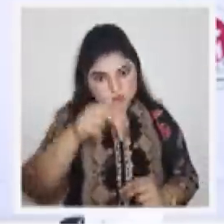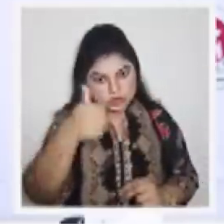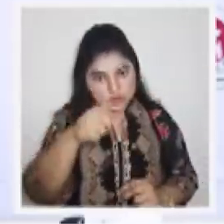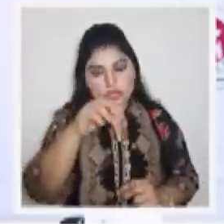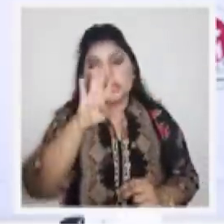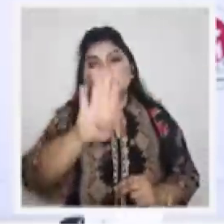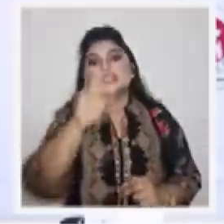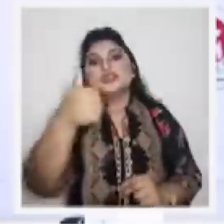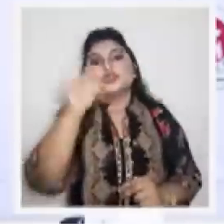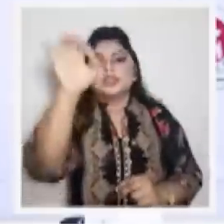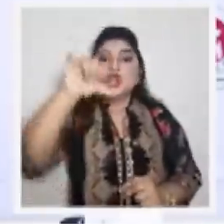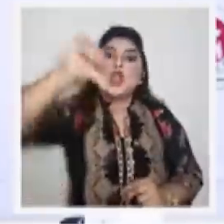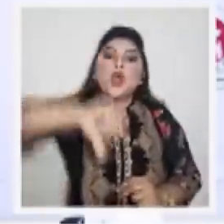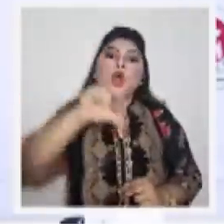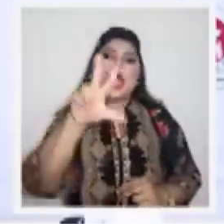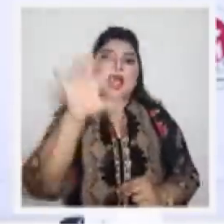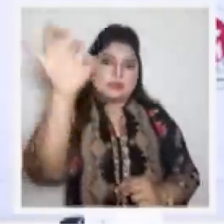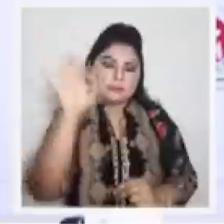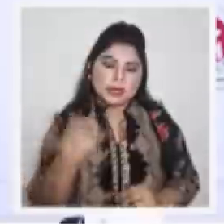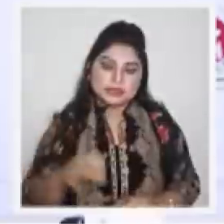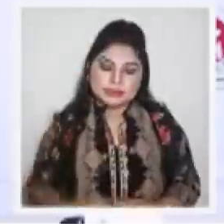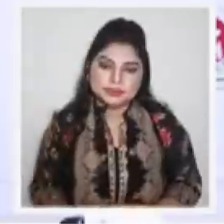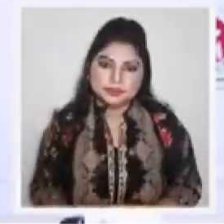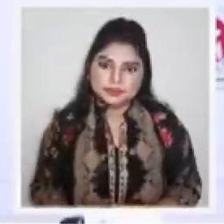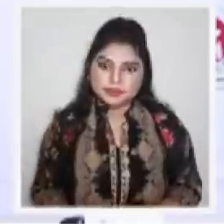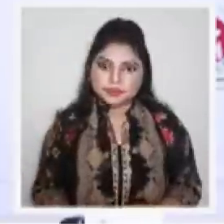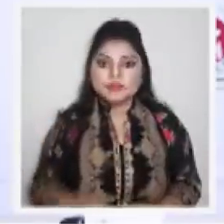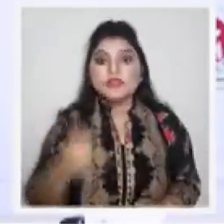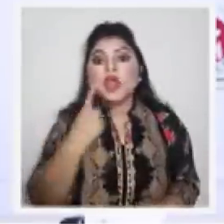28.59%, এবং 60-এর অধিক বয়সের 1,566 জন